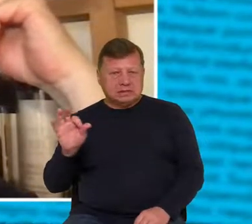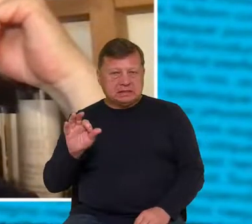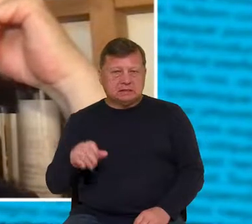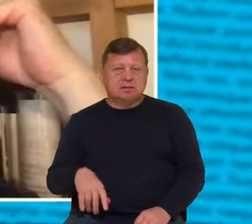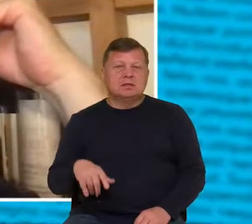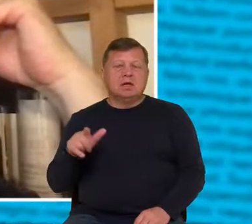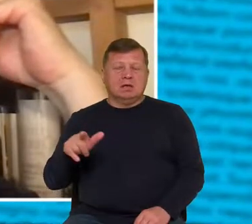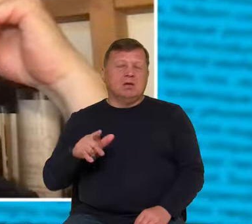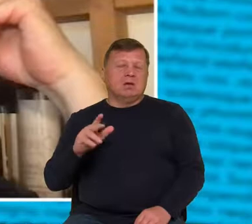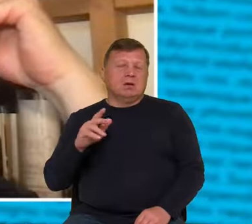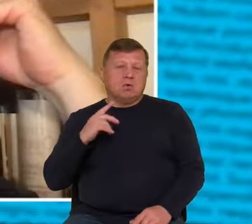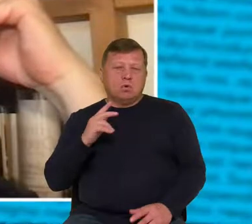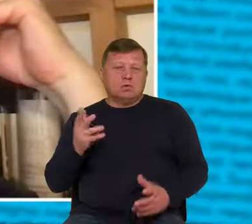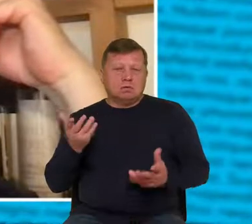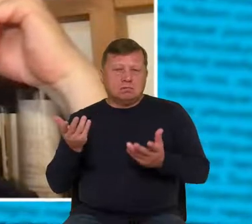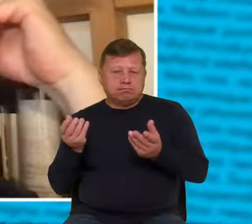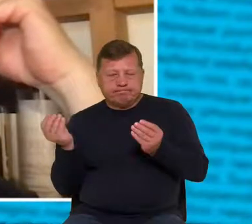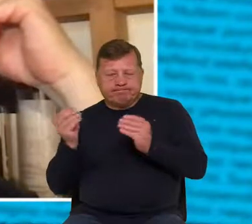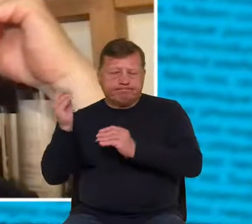również dziennikarzem.